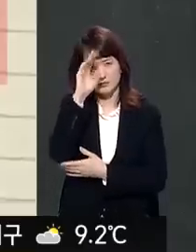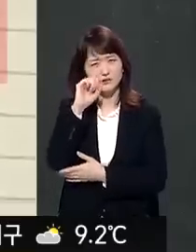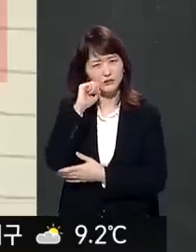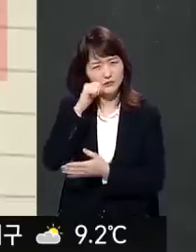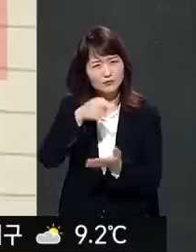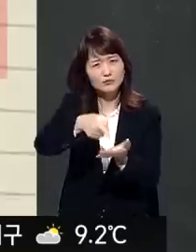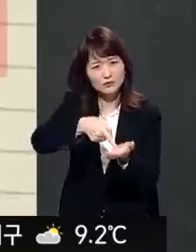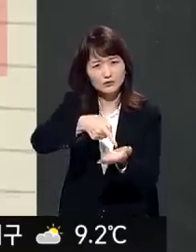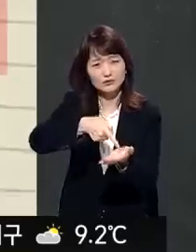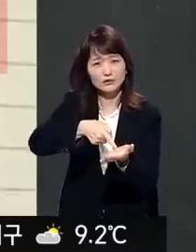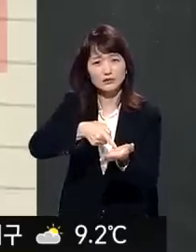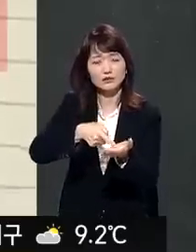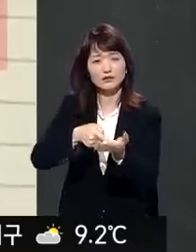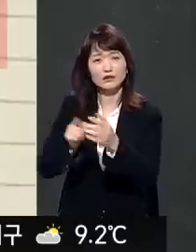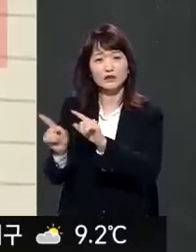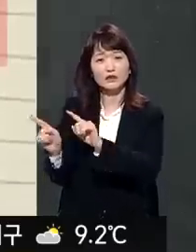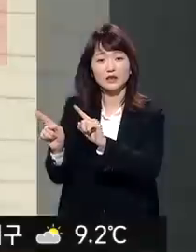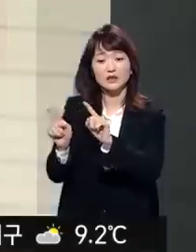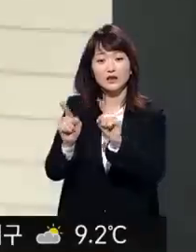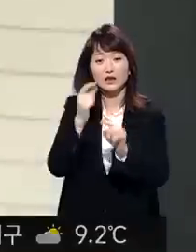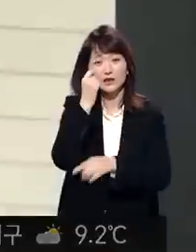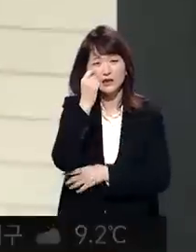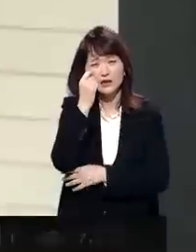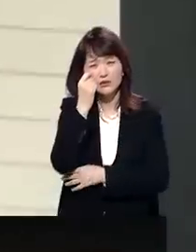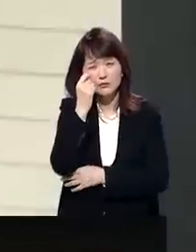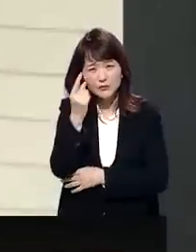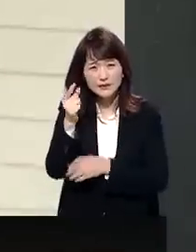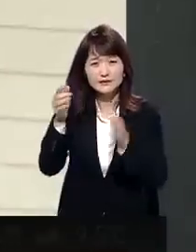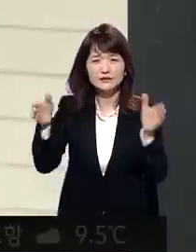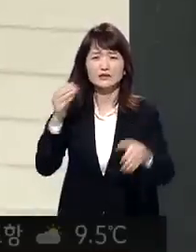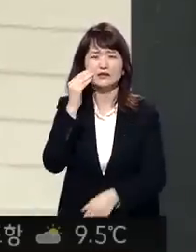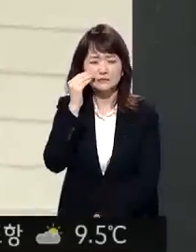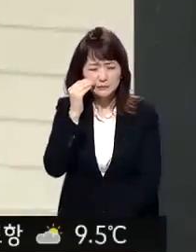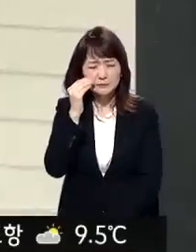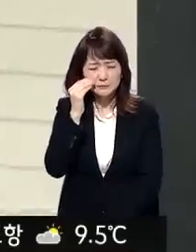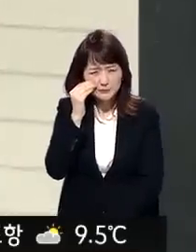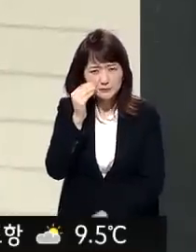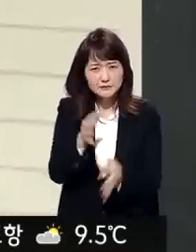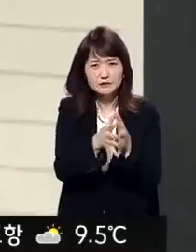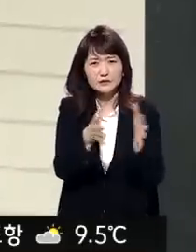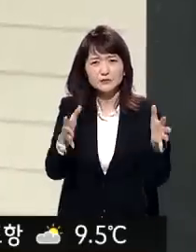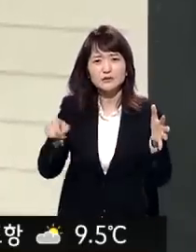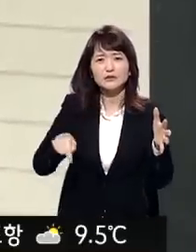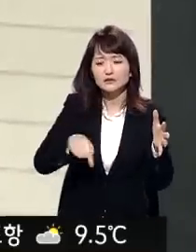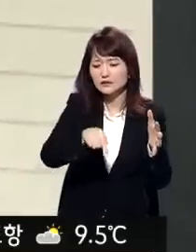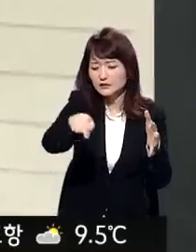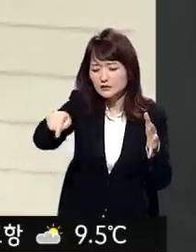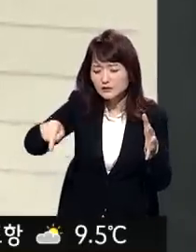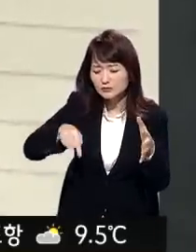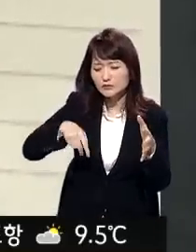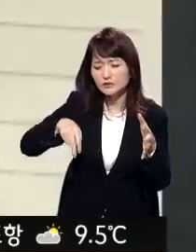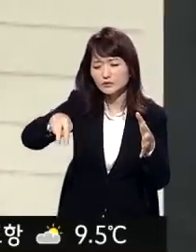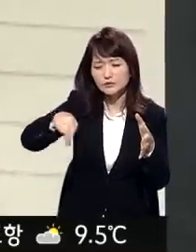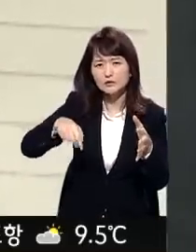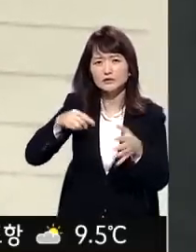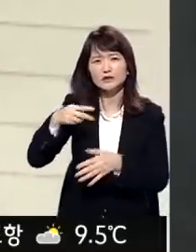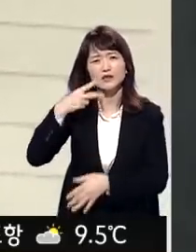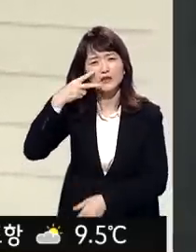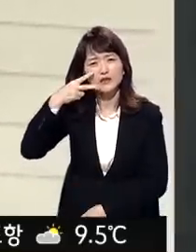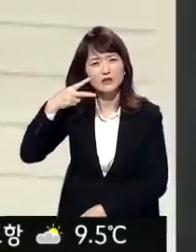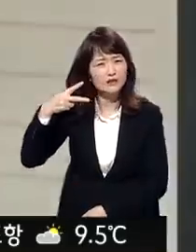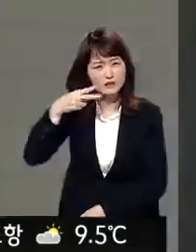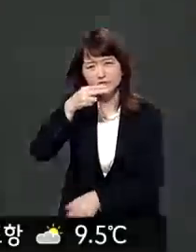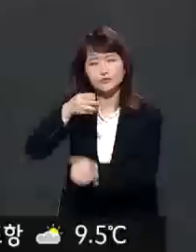어려운 수술을 받았어요. 회복하는 한 달, 한 달 동안만이라도 제발 실내와 복도에서 금연 좀 부탁드립니다.